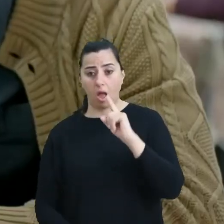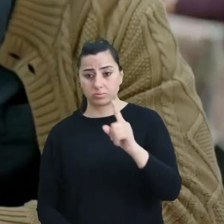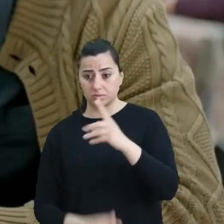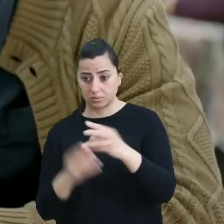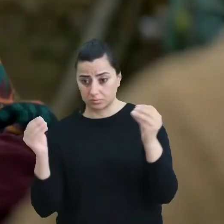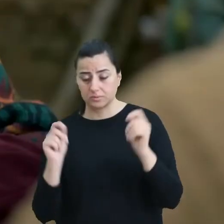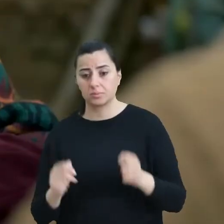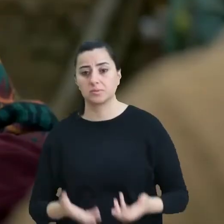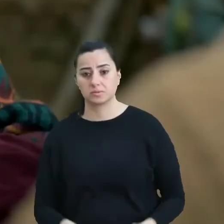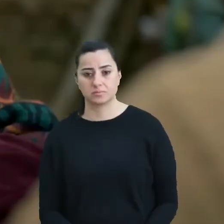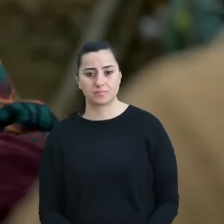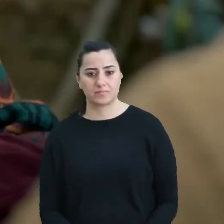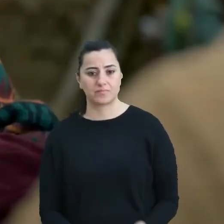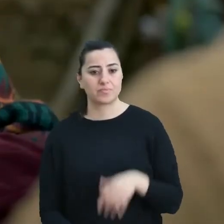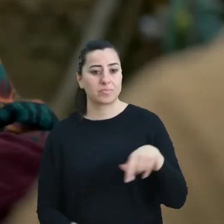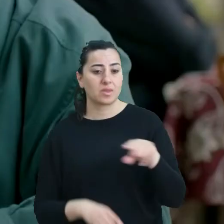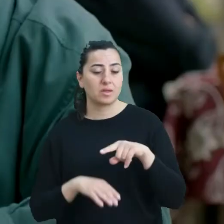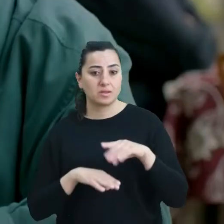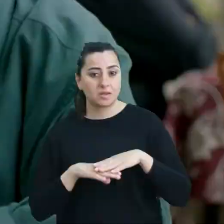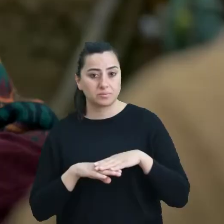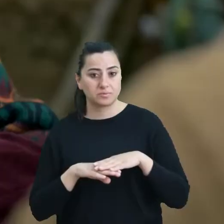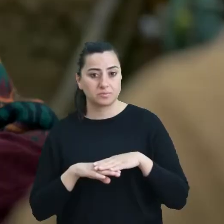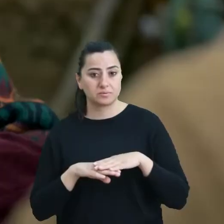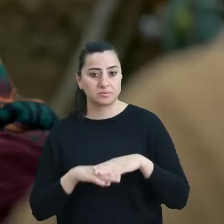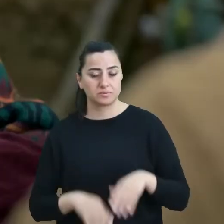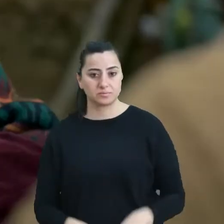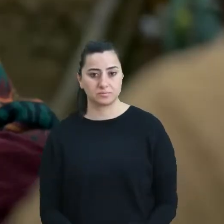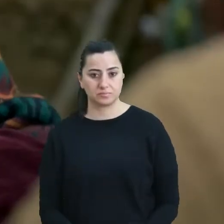verecek? Şöyle yapacağız.